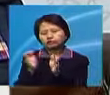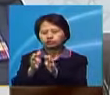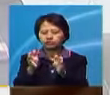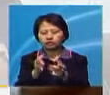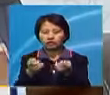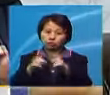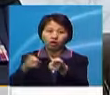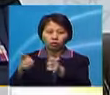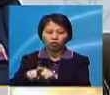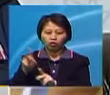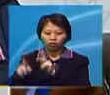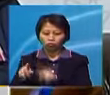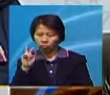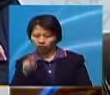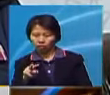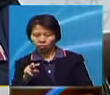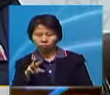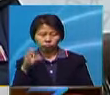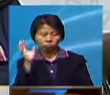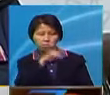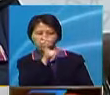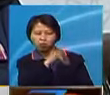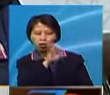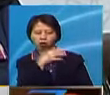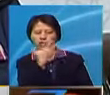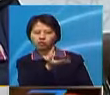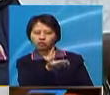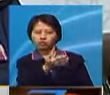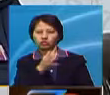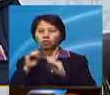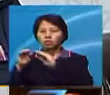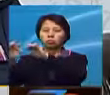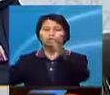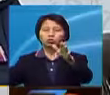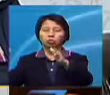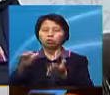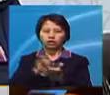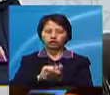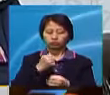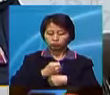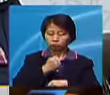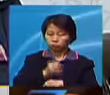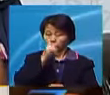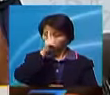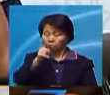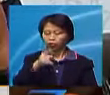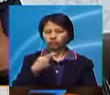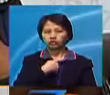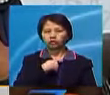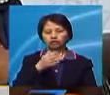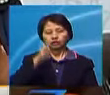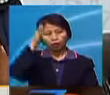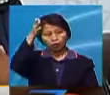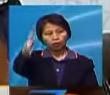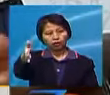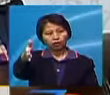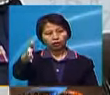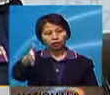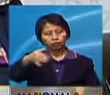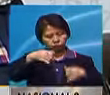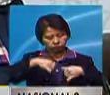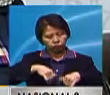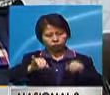ni bila berlaku orang boleh gembar-gemburkan. Itu yang kita nak pastikan bahawa kita akan